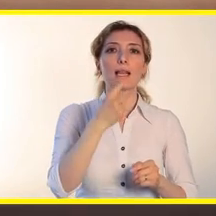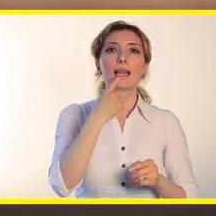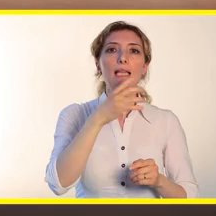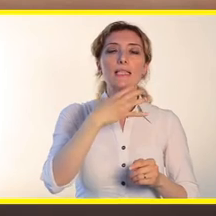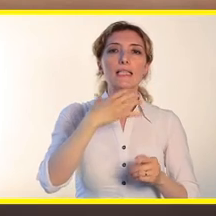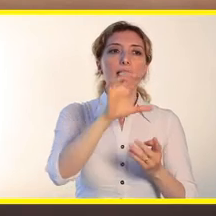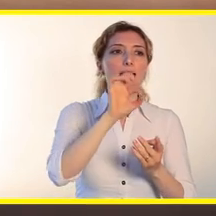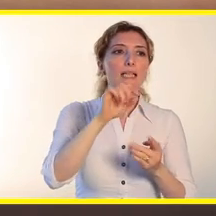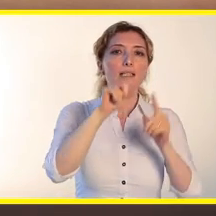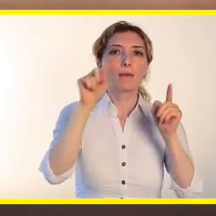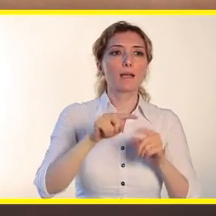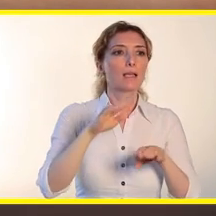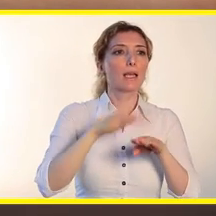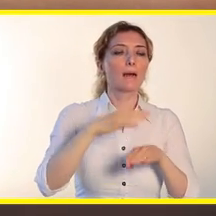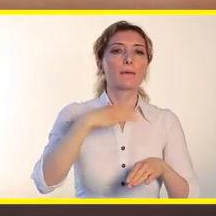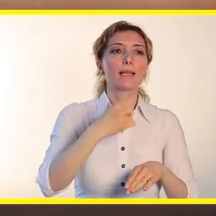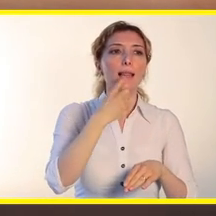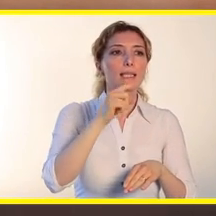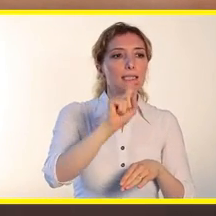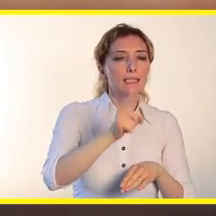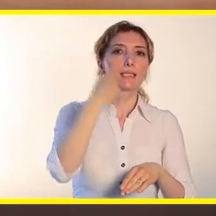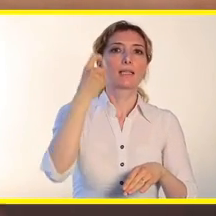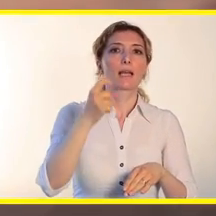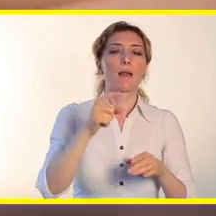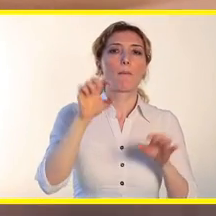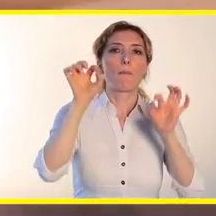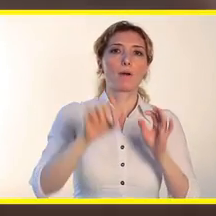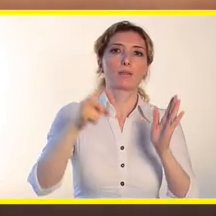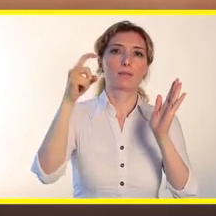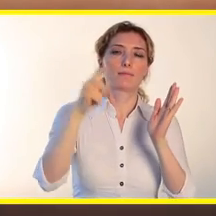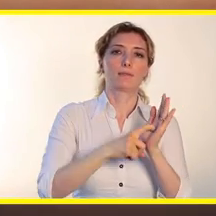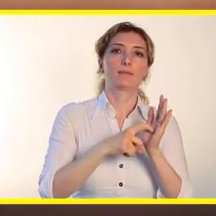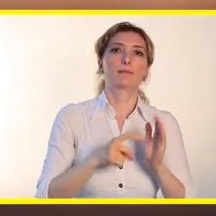seçim ekranında kullanmak istediğiniz dili seçerek başlat tuşuna basın.